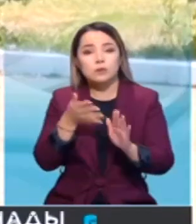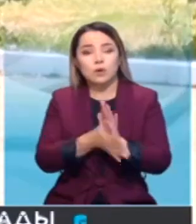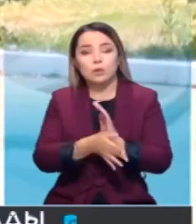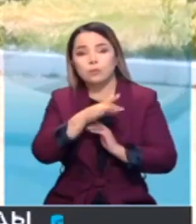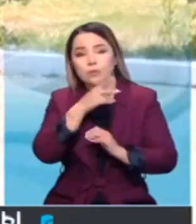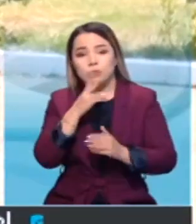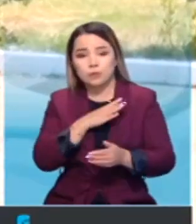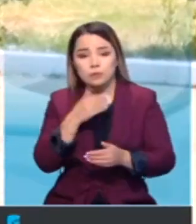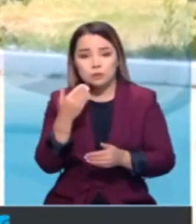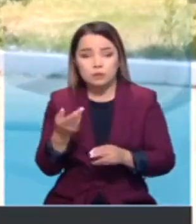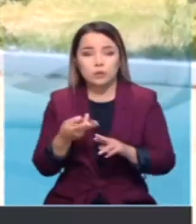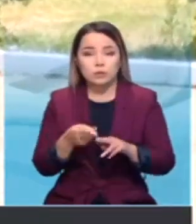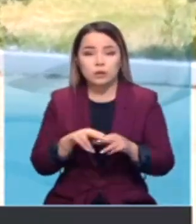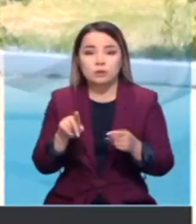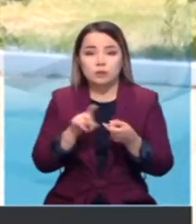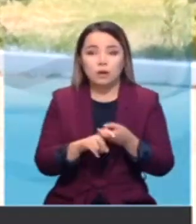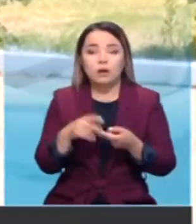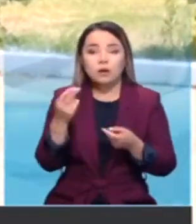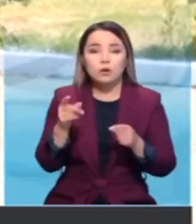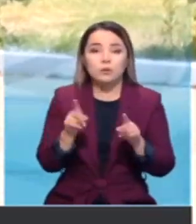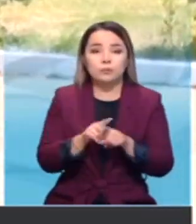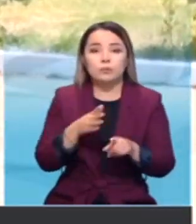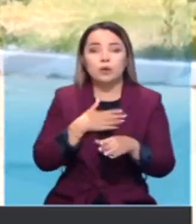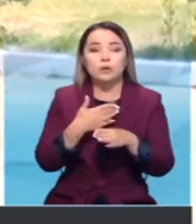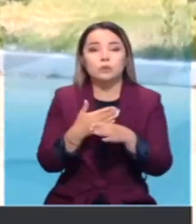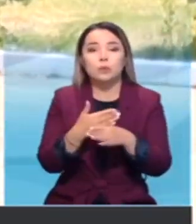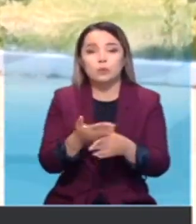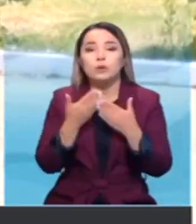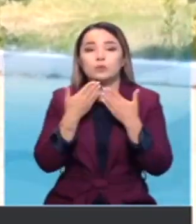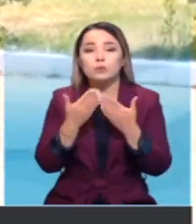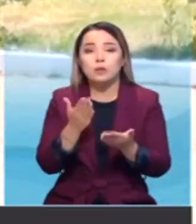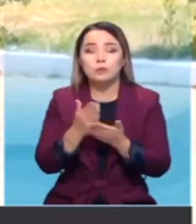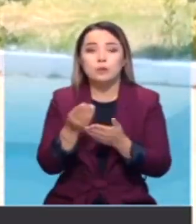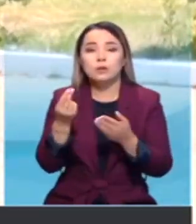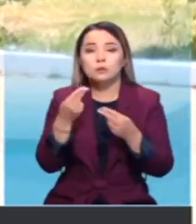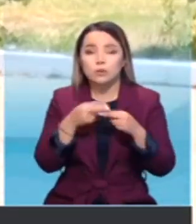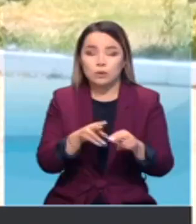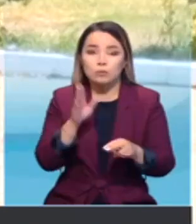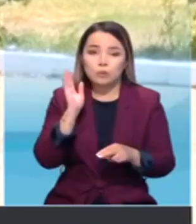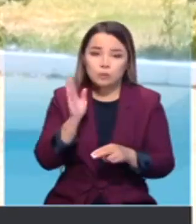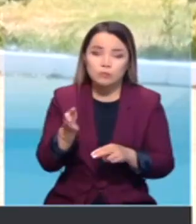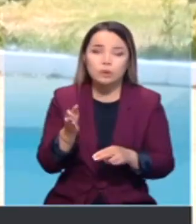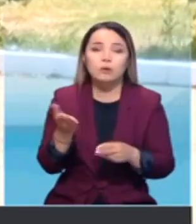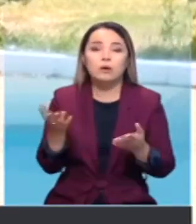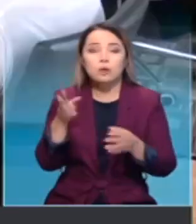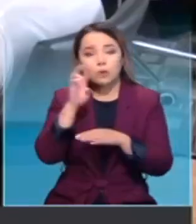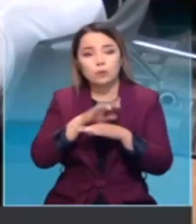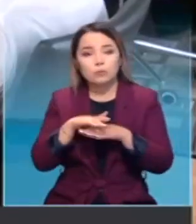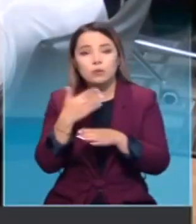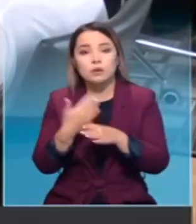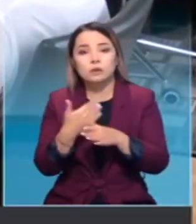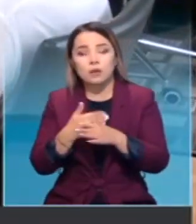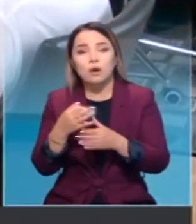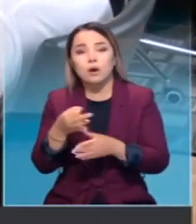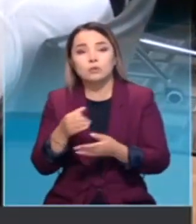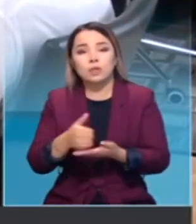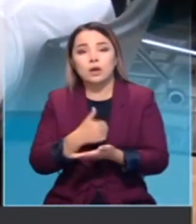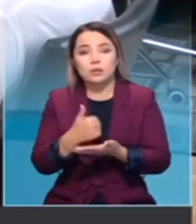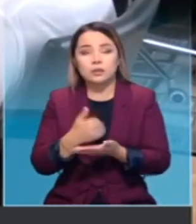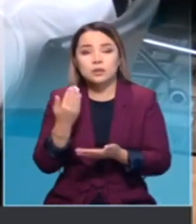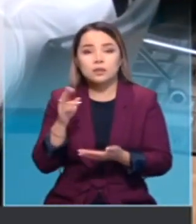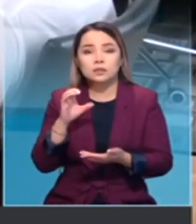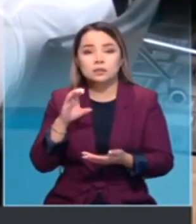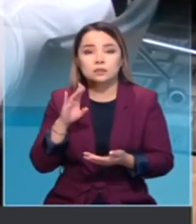оған. Сол қаражатқа бізге көмек сұраймыз. Субсидия береме, қалай өкімет жағына. Аудан әкімі